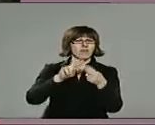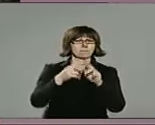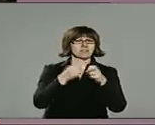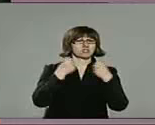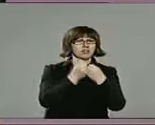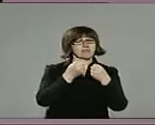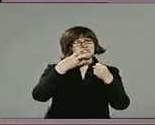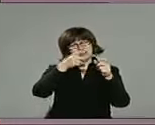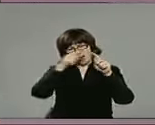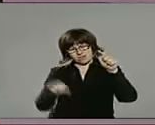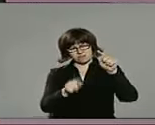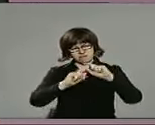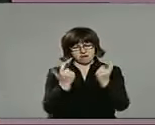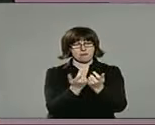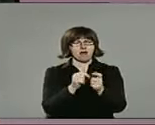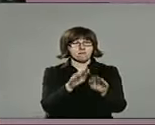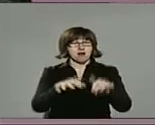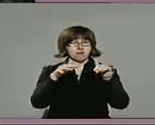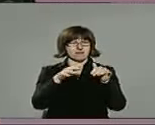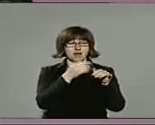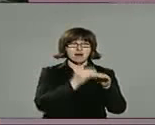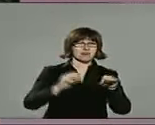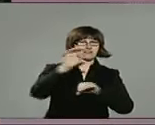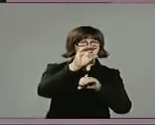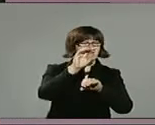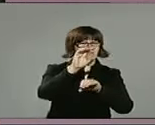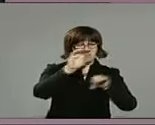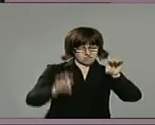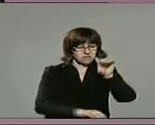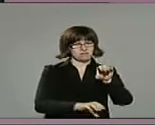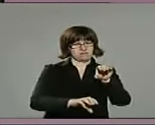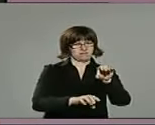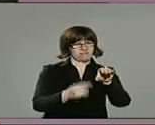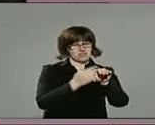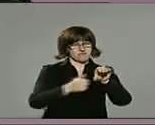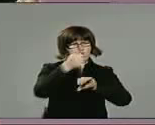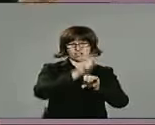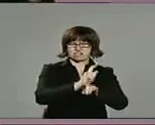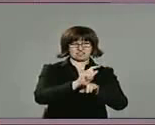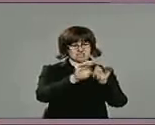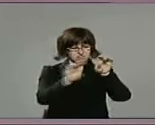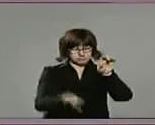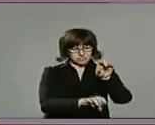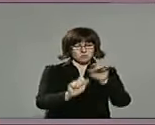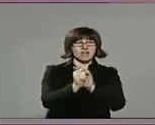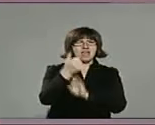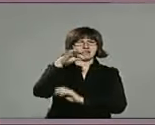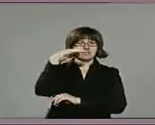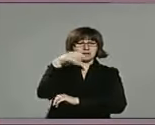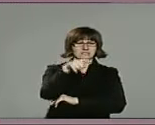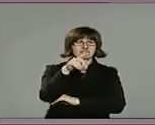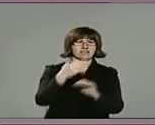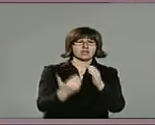dann die zweite Kammer dieses Parlaments, aber nicht die Vorgesetzten frei gewählter Abgeordneter. Und der erste Präsident